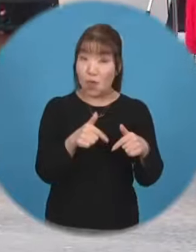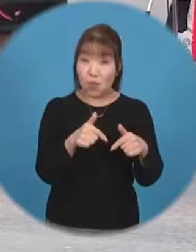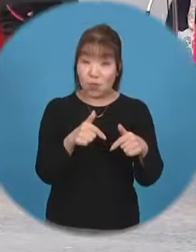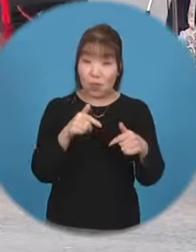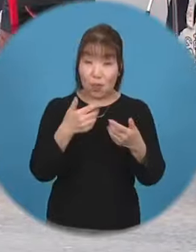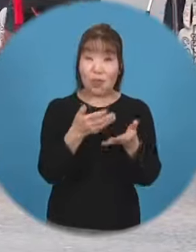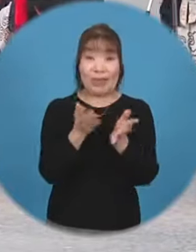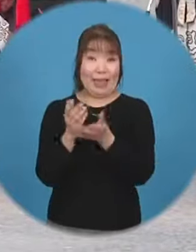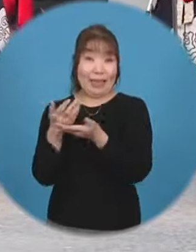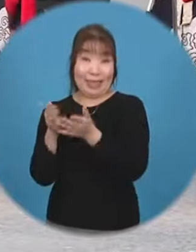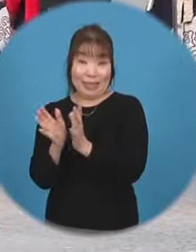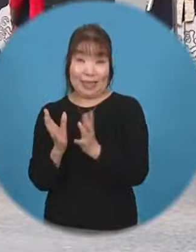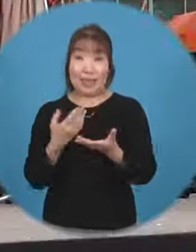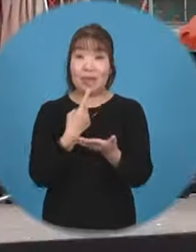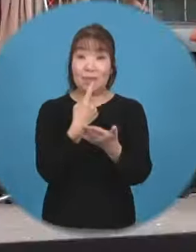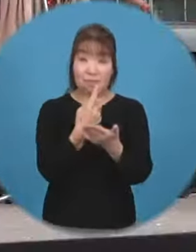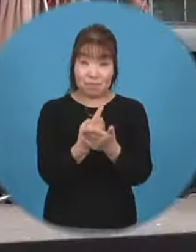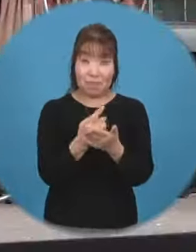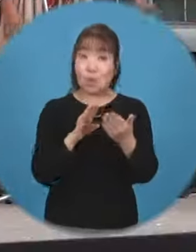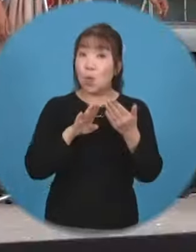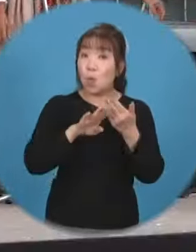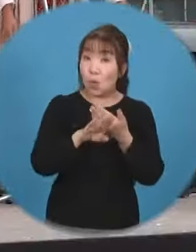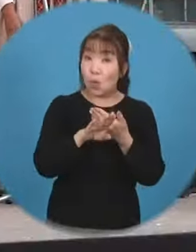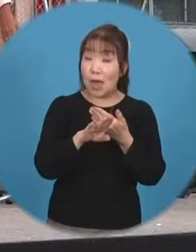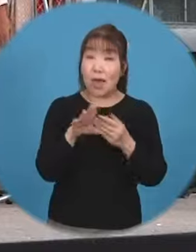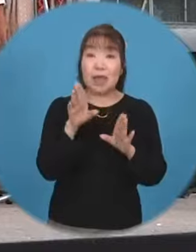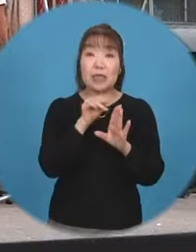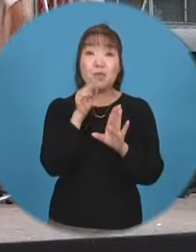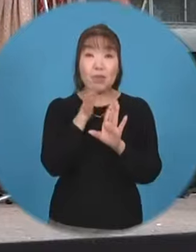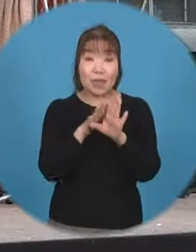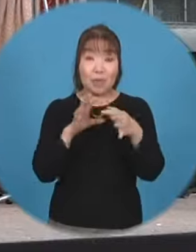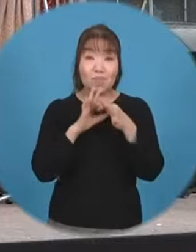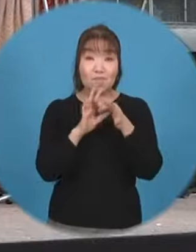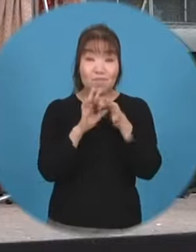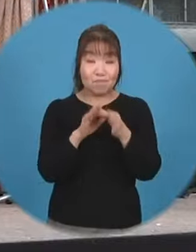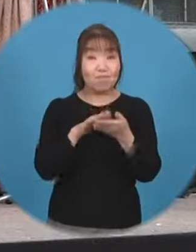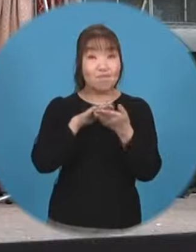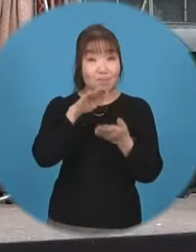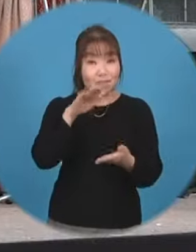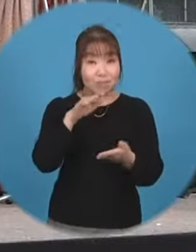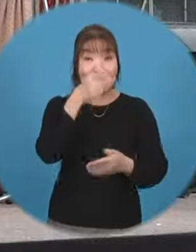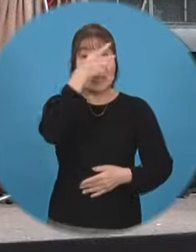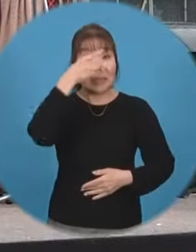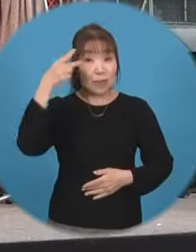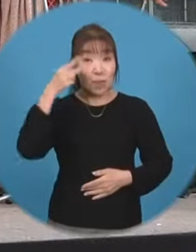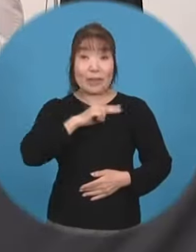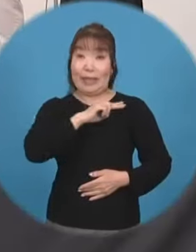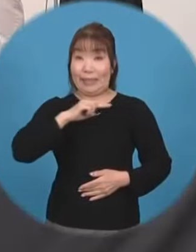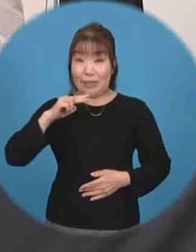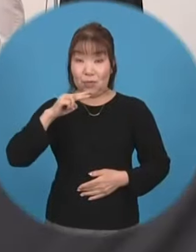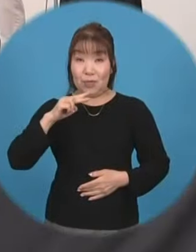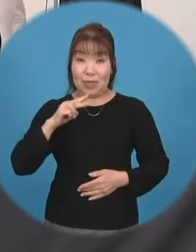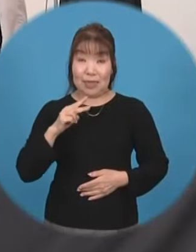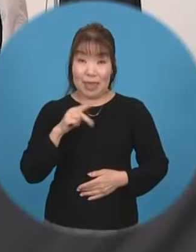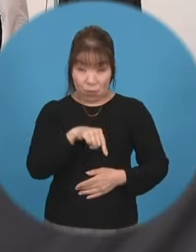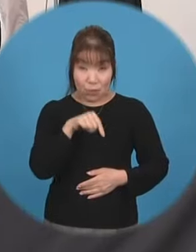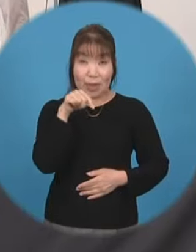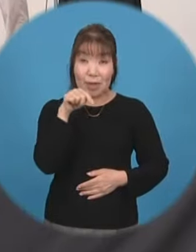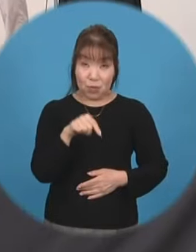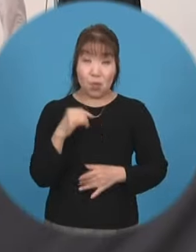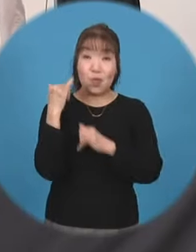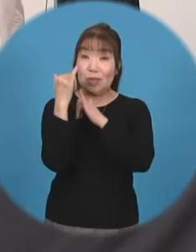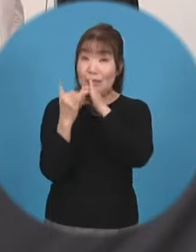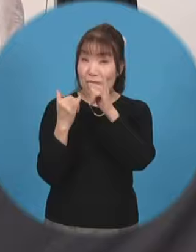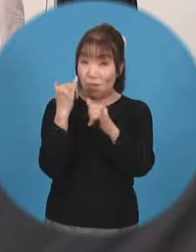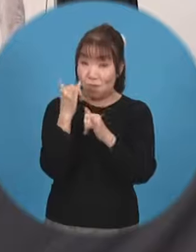団体が参加したほか、岐阜県とのゆかりが深いリトアニア、インドネシアなどの伝統あるダンスや音楽